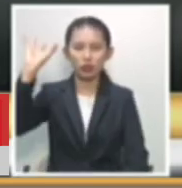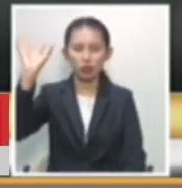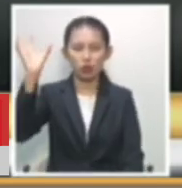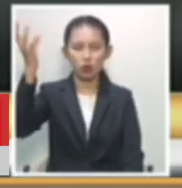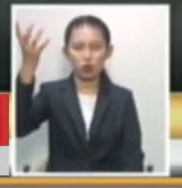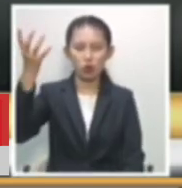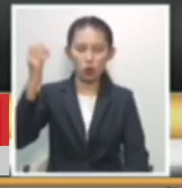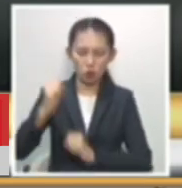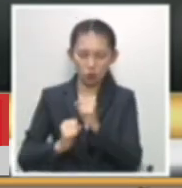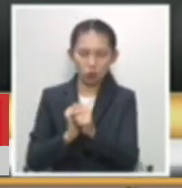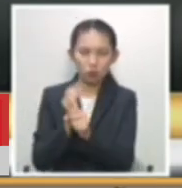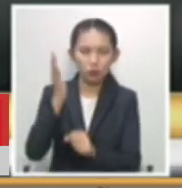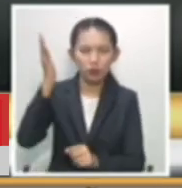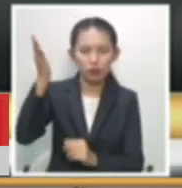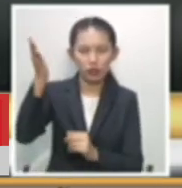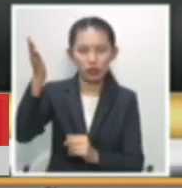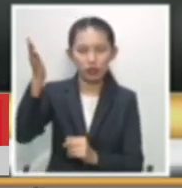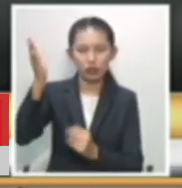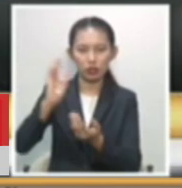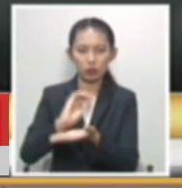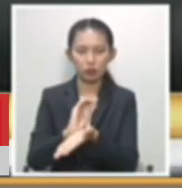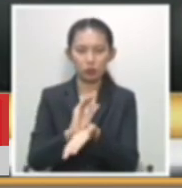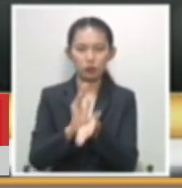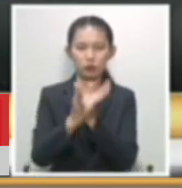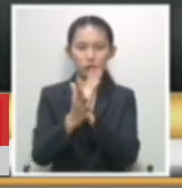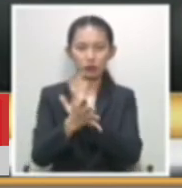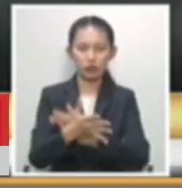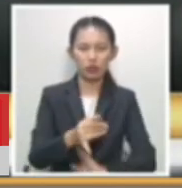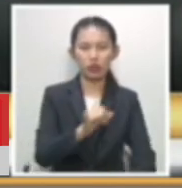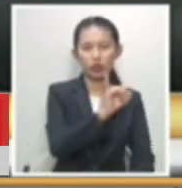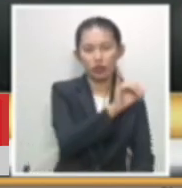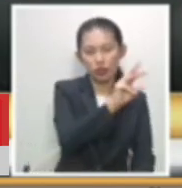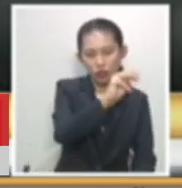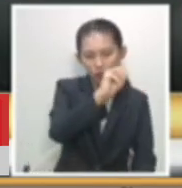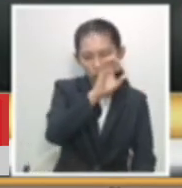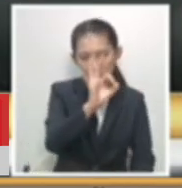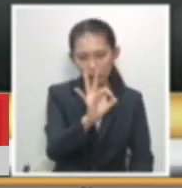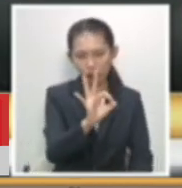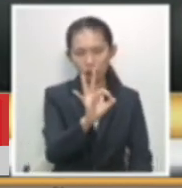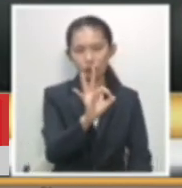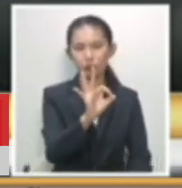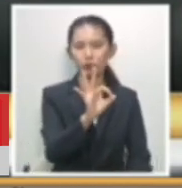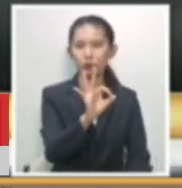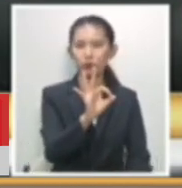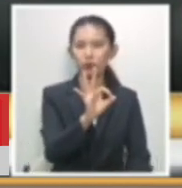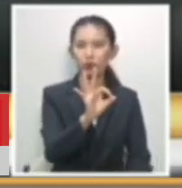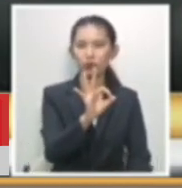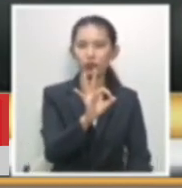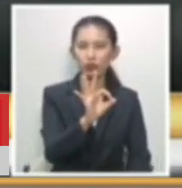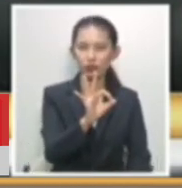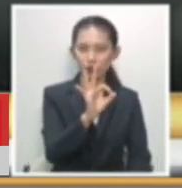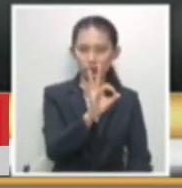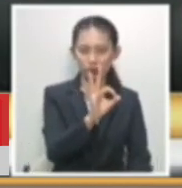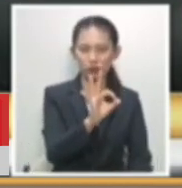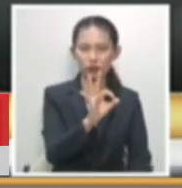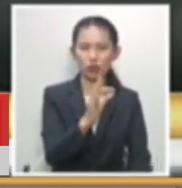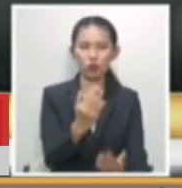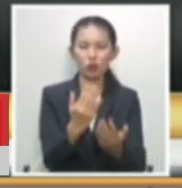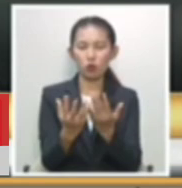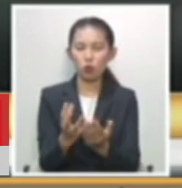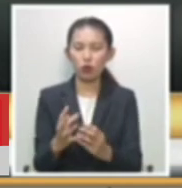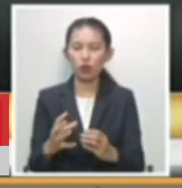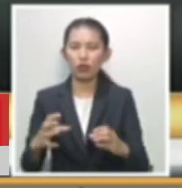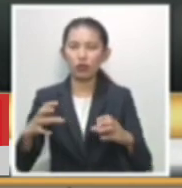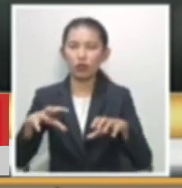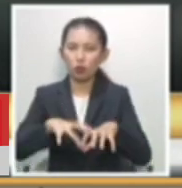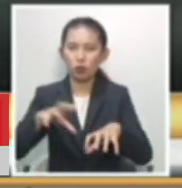านี้หลายองค์กรค่ะไม่ว่าจะ IMF หรือว่าหลายๆองค์กรที่ออกมา